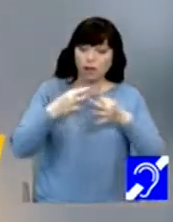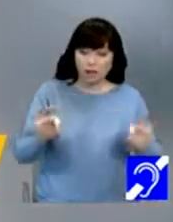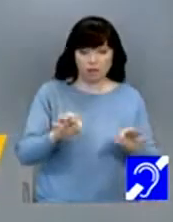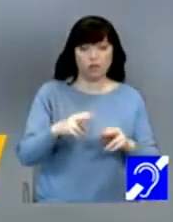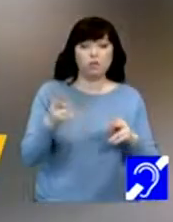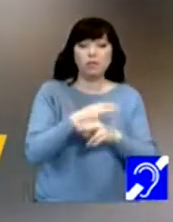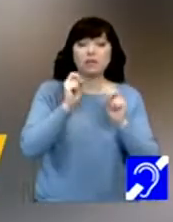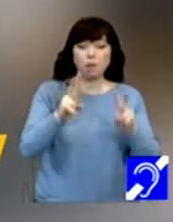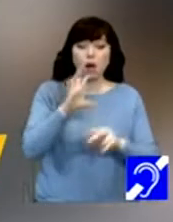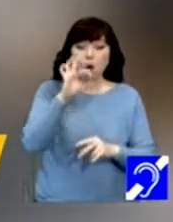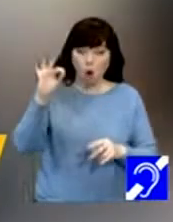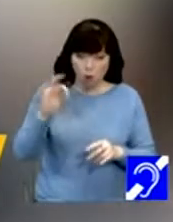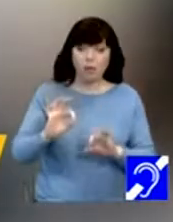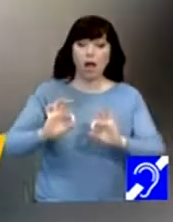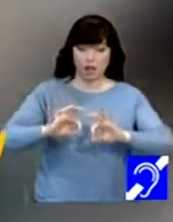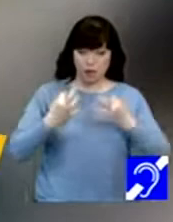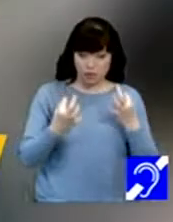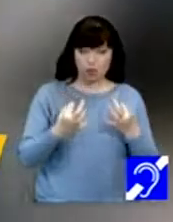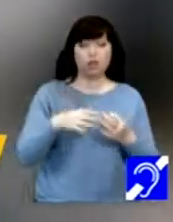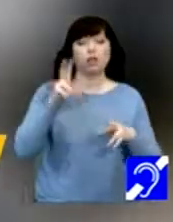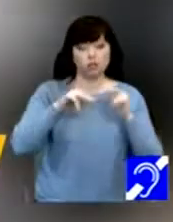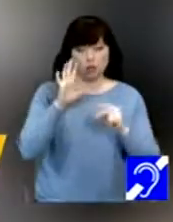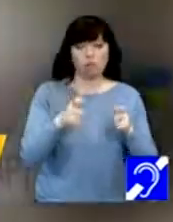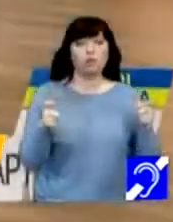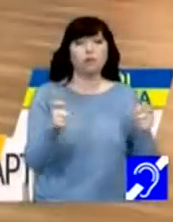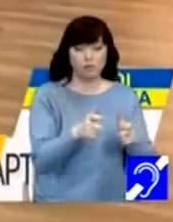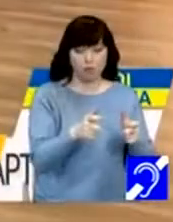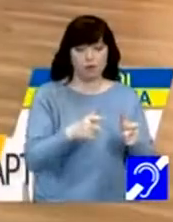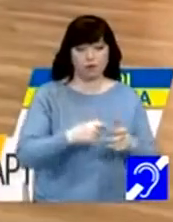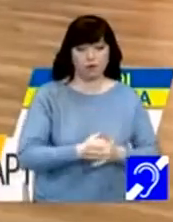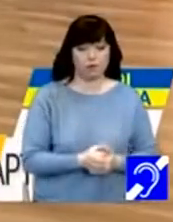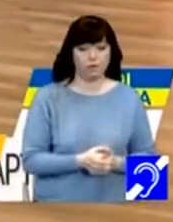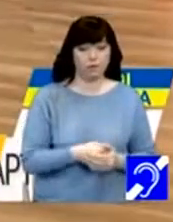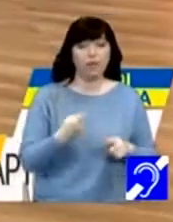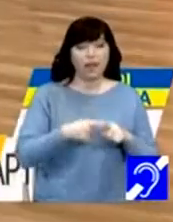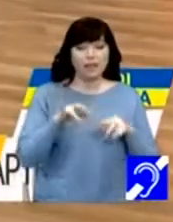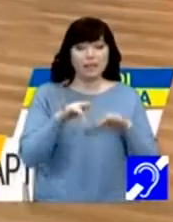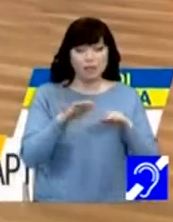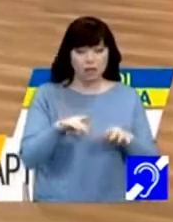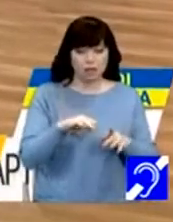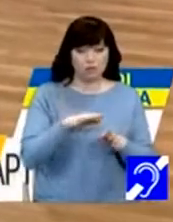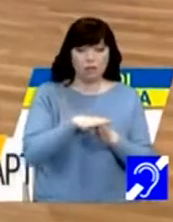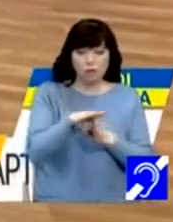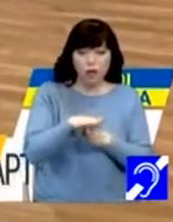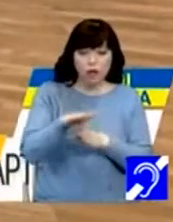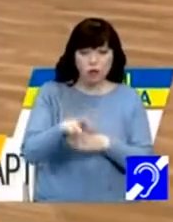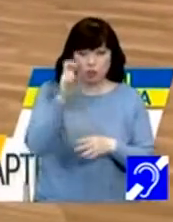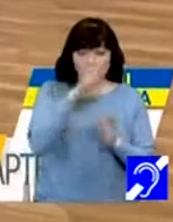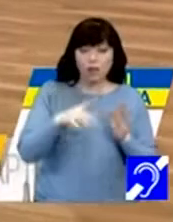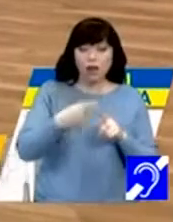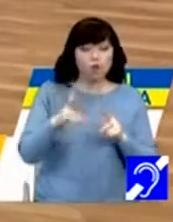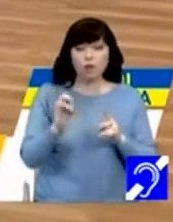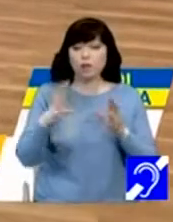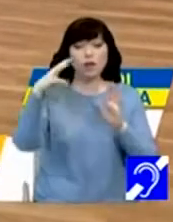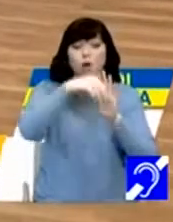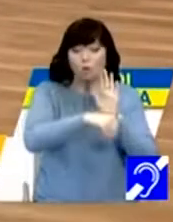Securitate al ONU, rezoluție pe care Rusia ar bloca-o cu dreptul său de veto. Faptele se produc pe teritoriul unui stat care nu este parte la